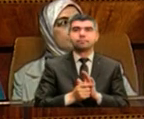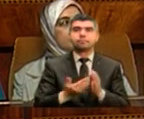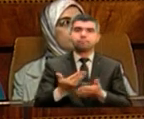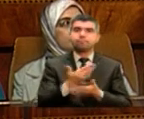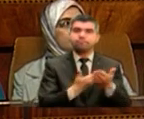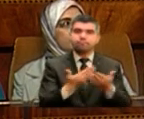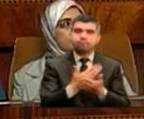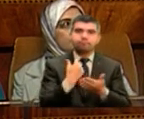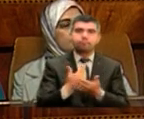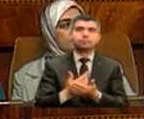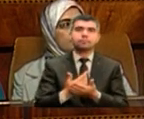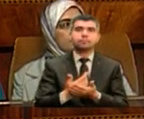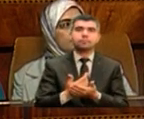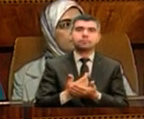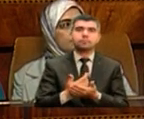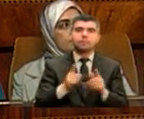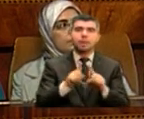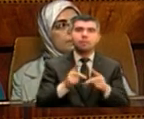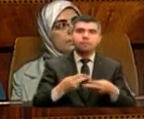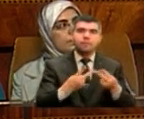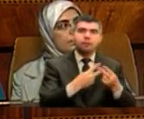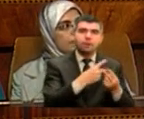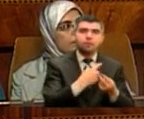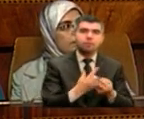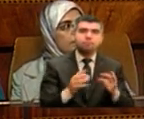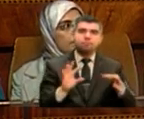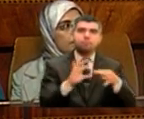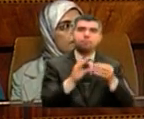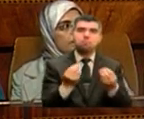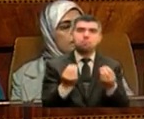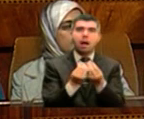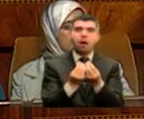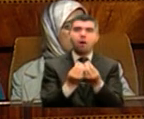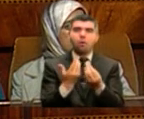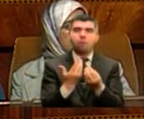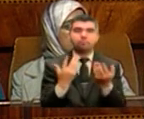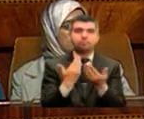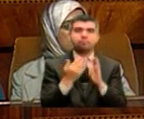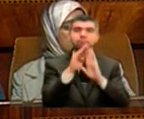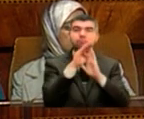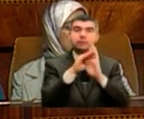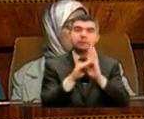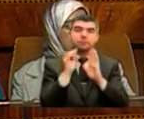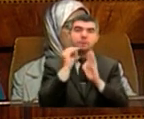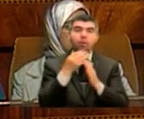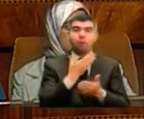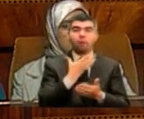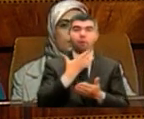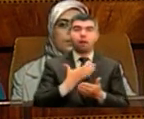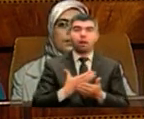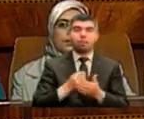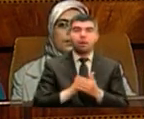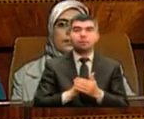المعايير التي بالتنسيق مع المجلس العلمي الأعلى، إلا أنه نخشى